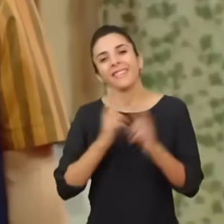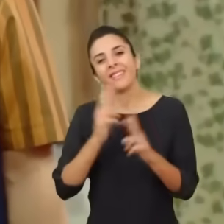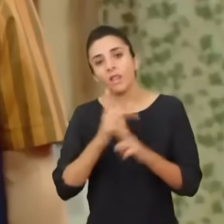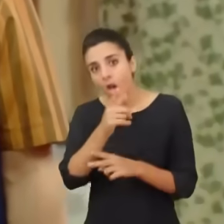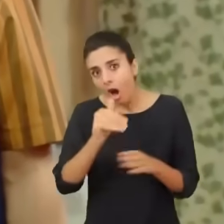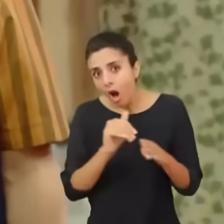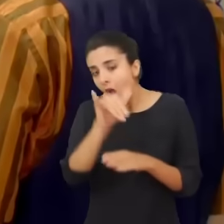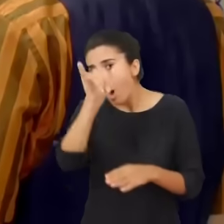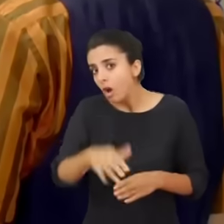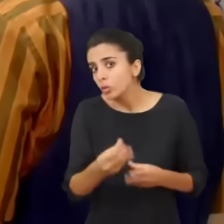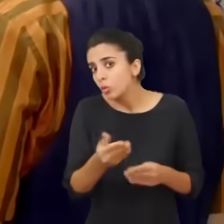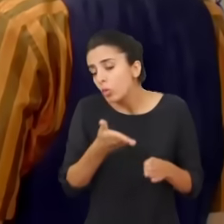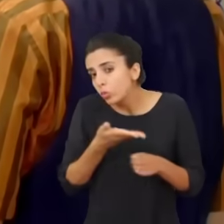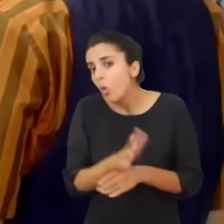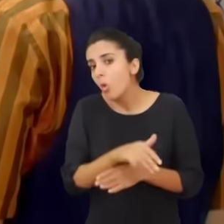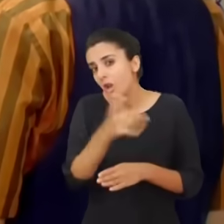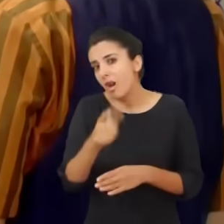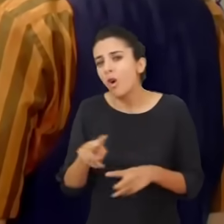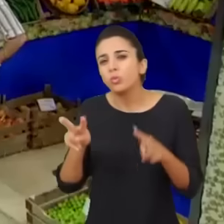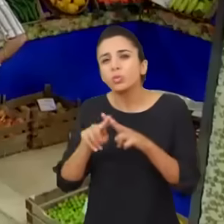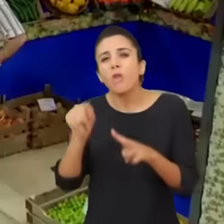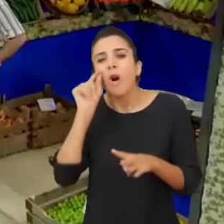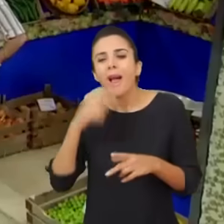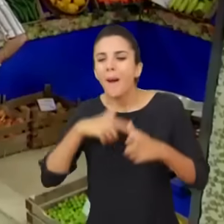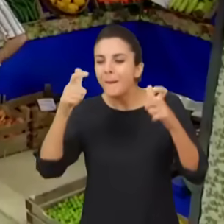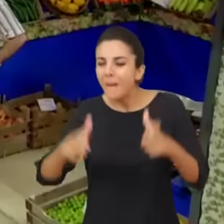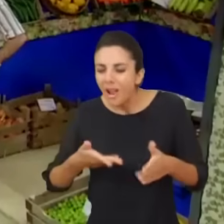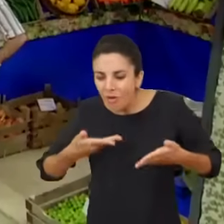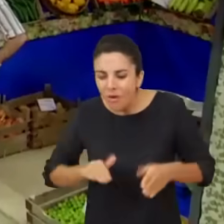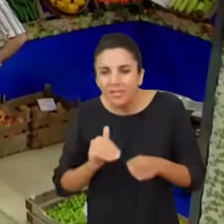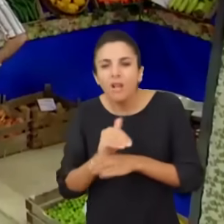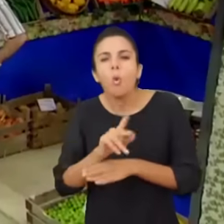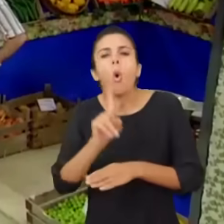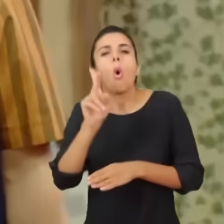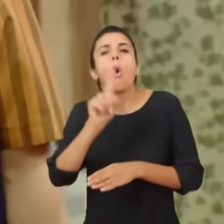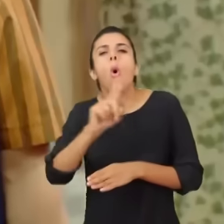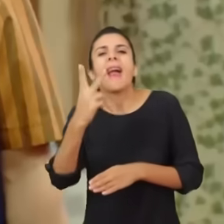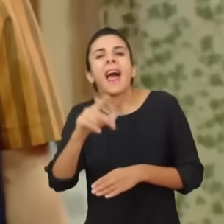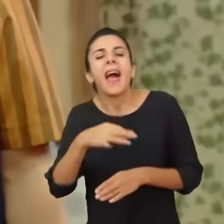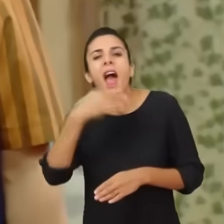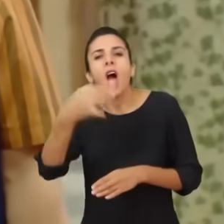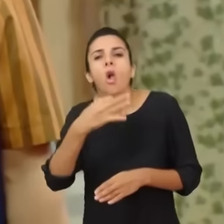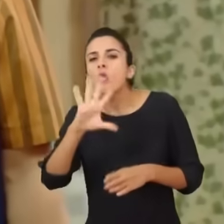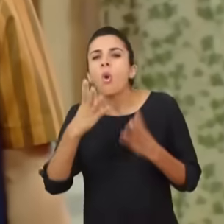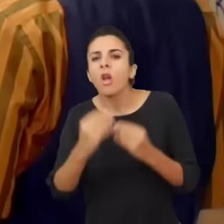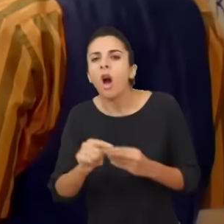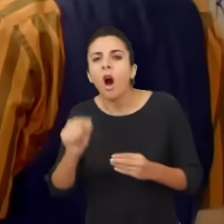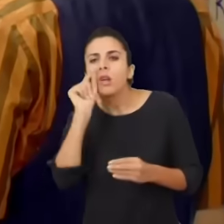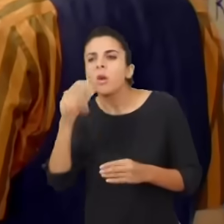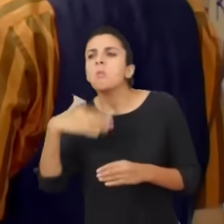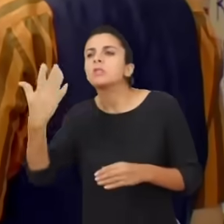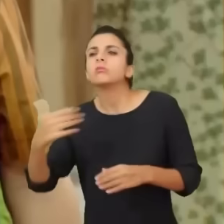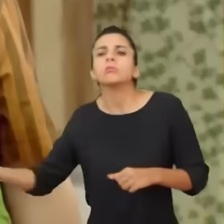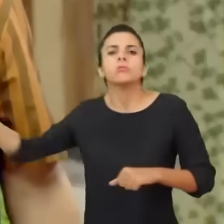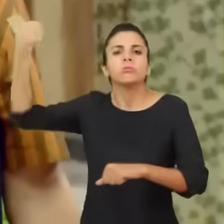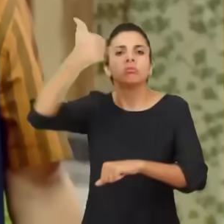Yerden göğe kadar hakkı var abicim. Mustafa mahallemizin çocuğu. 12 Eylül'de falan ne oldu abi? Tepeden inme birini getirdiler, oturttular makama. Ne